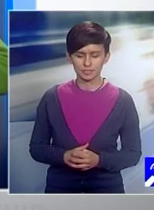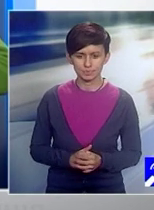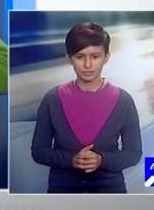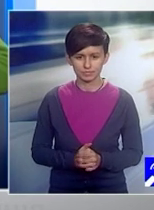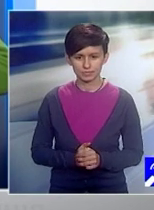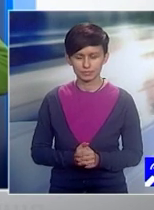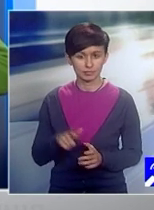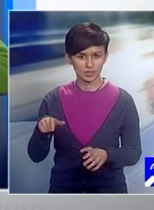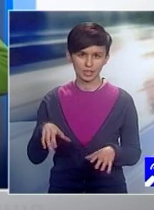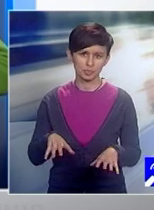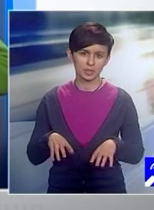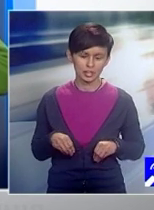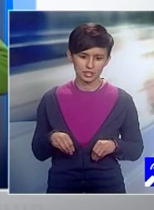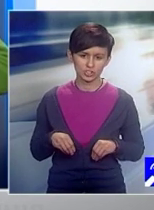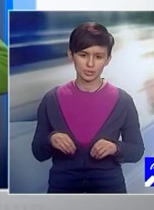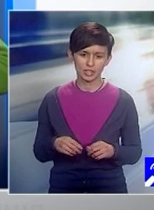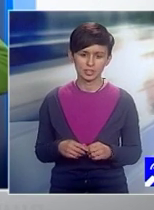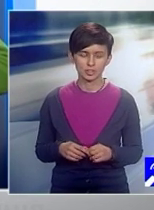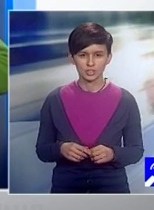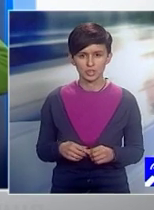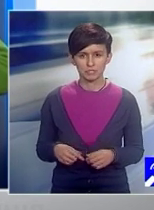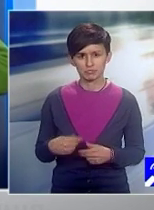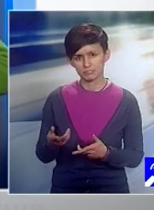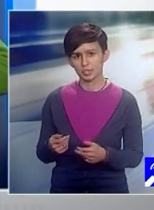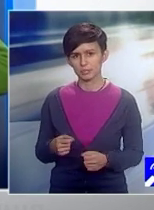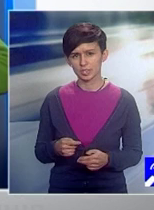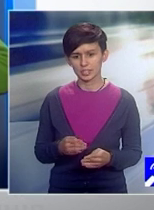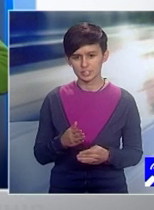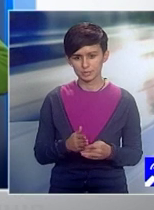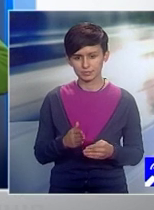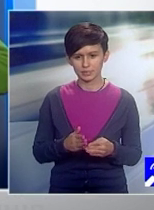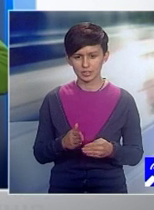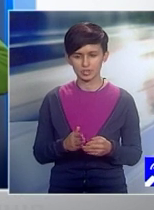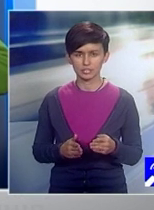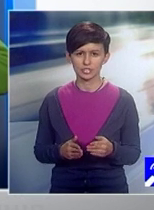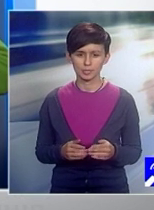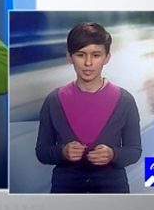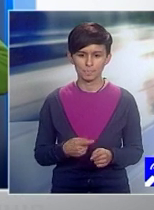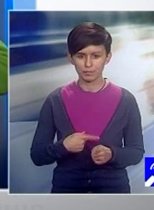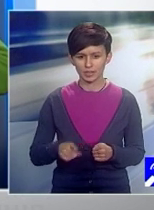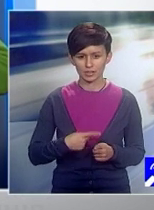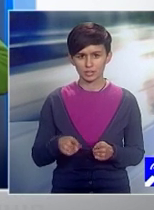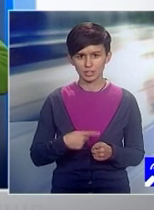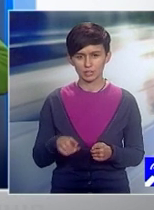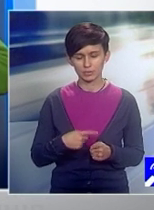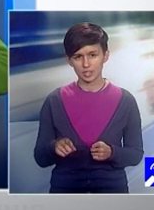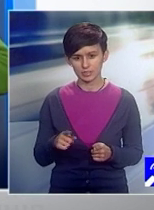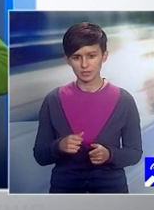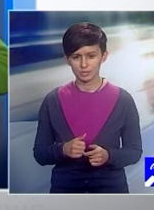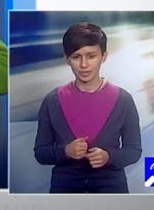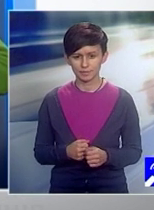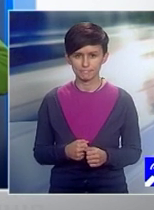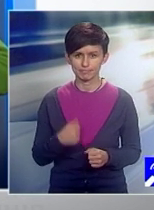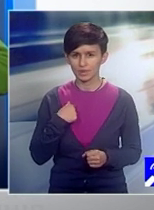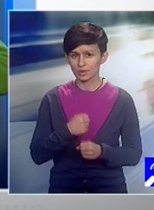m-a acceptat și mai mă punea să tai o ceapă, să o ajut cu zarzavatul în special pentru ciorbă, pentru